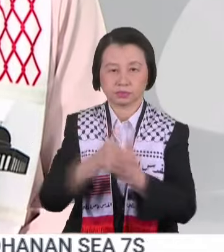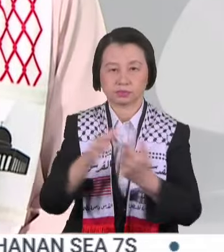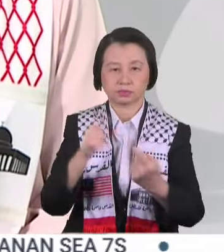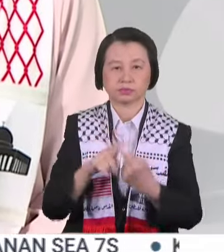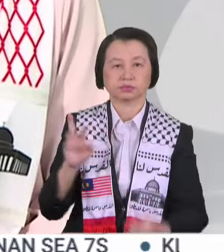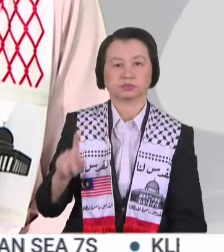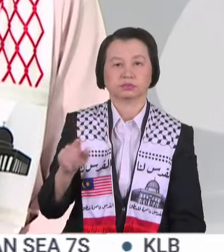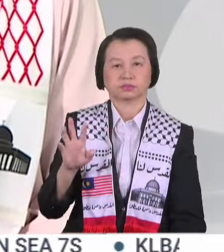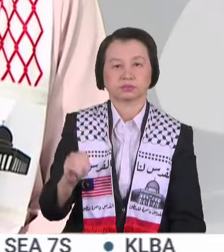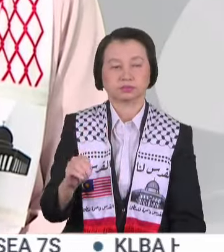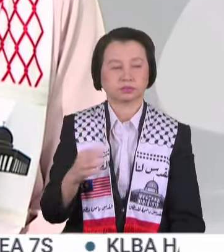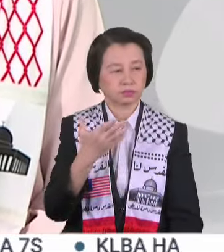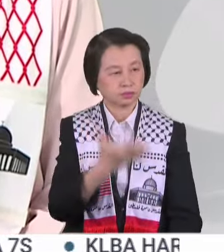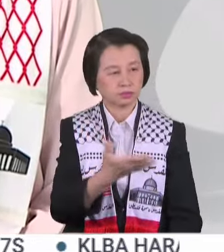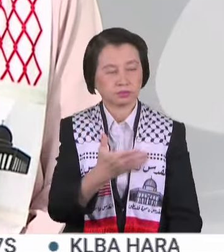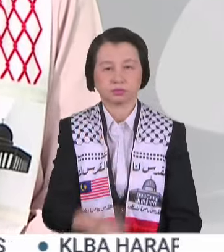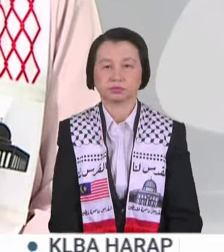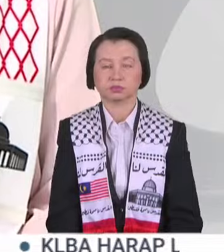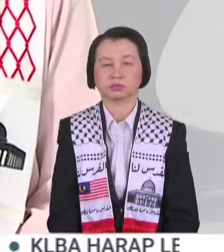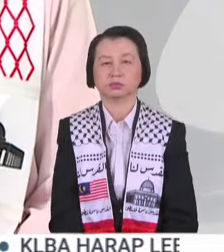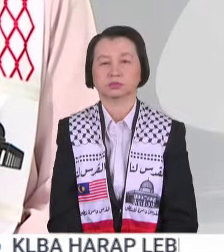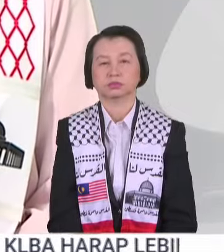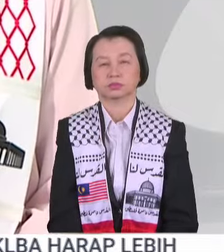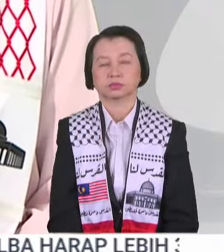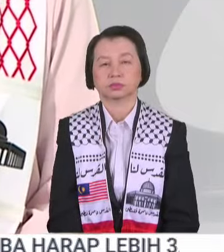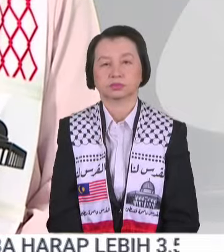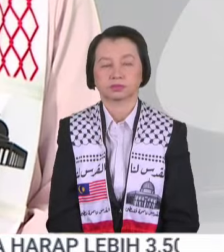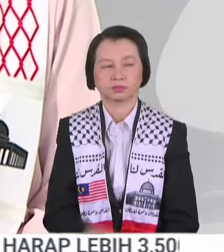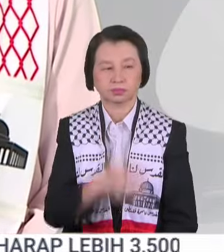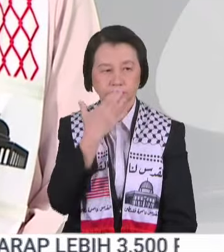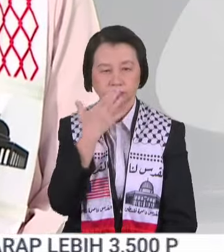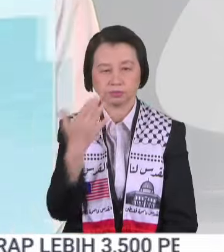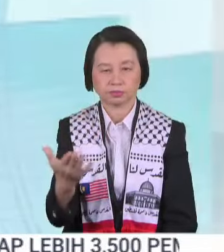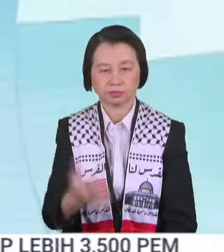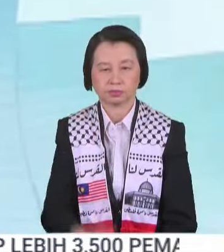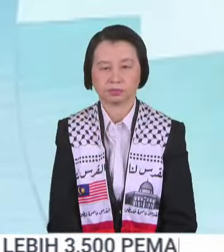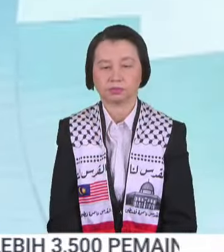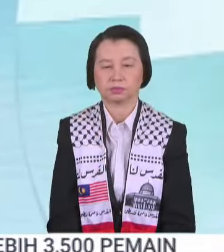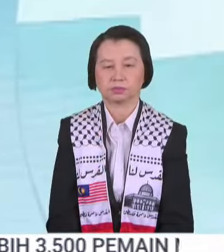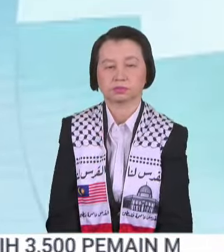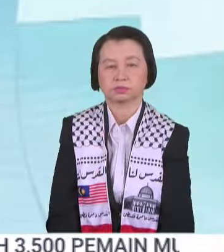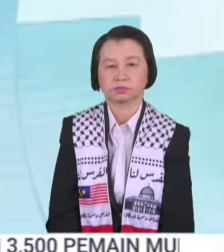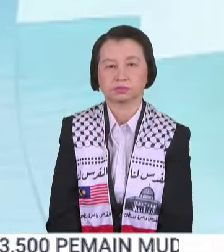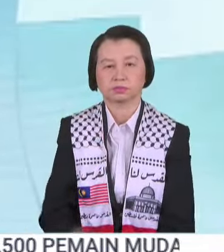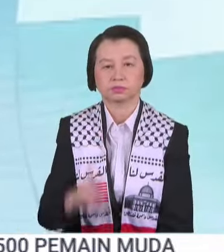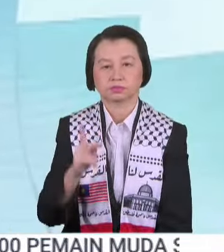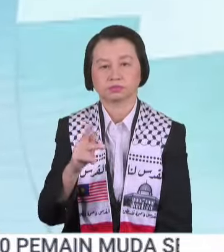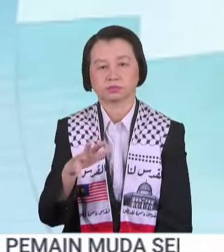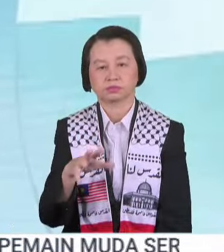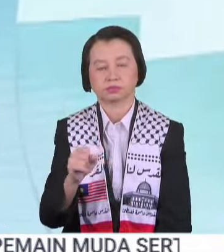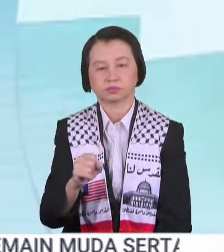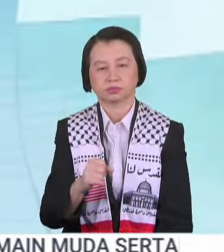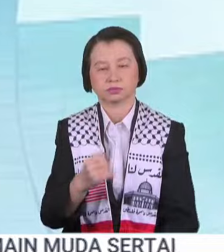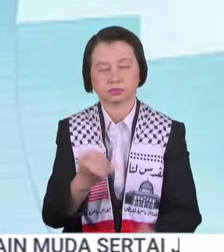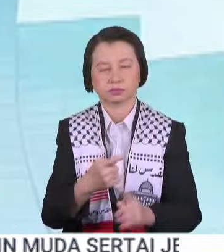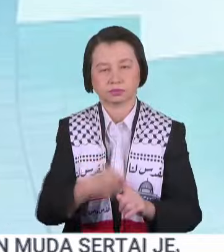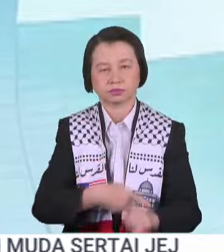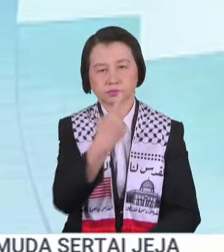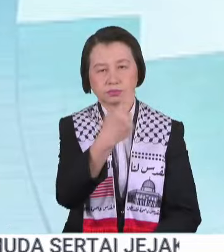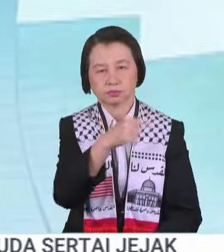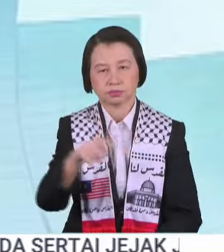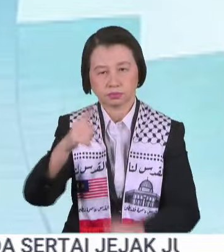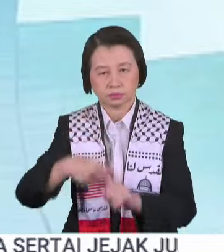Angkasa Puri, Kota Media. Assalamualaikum. Terima kasih, Haili. Kes jenayah komersial sejak Januari hingga